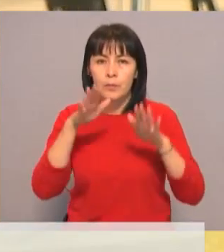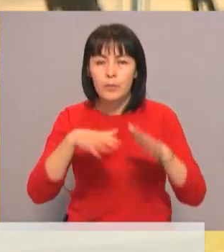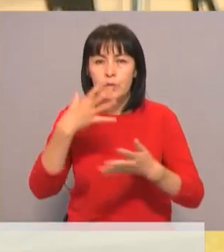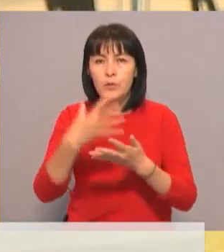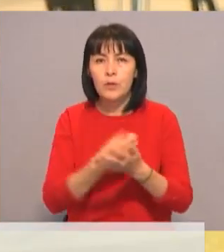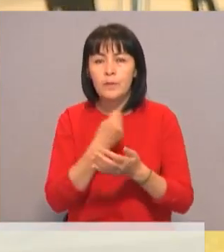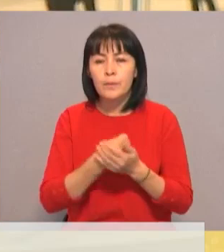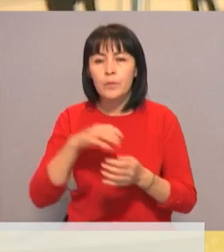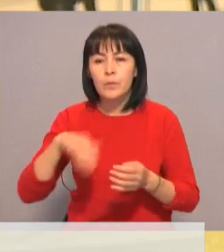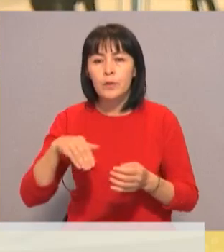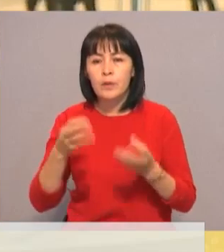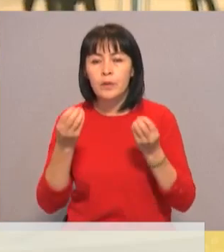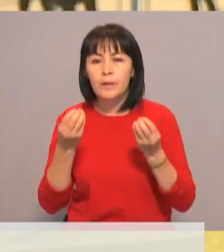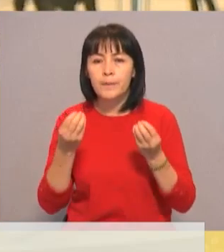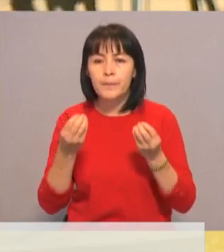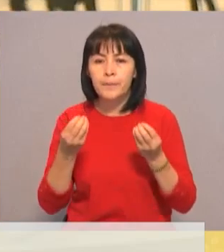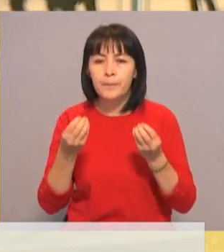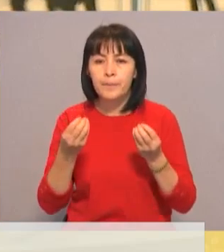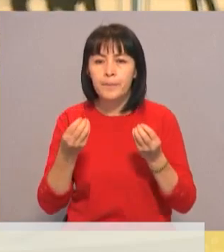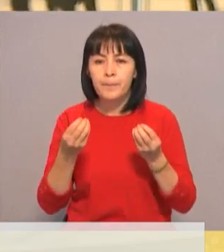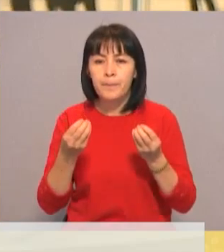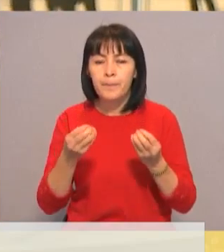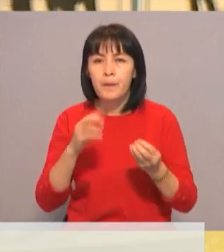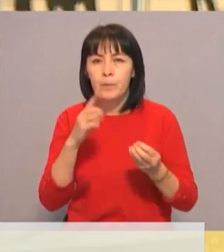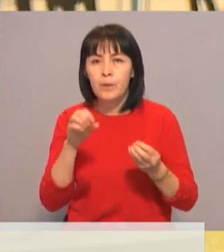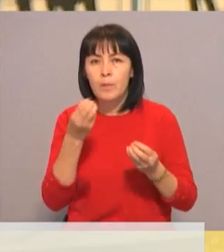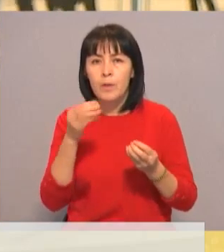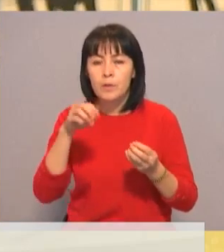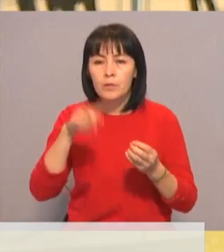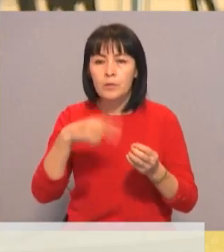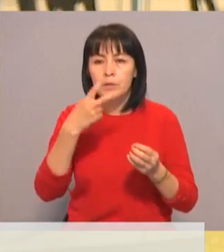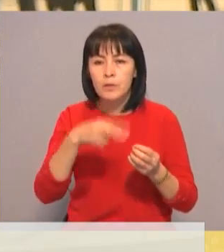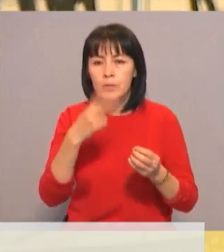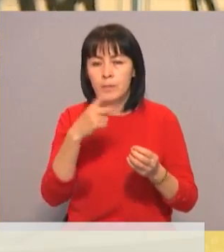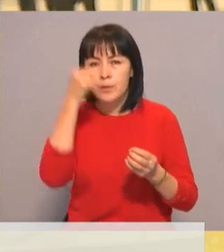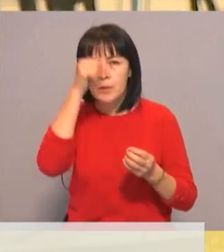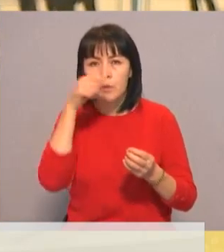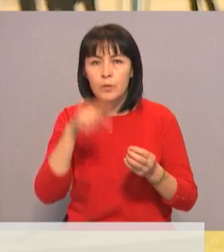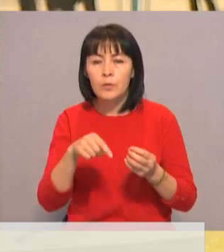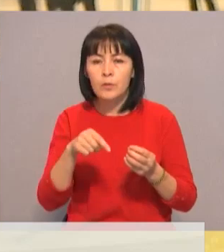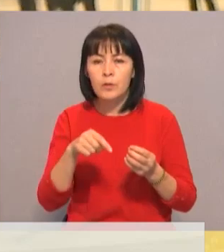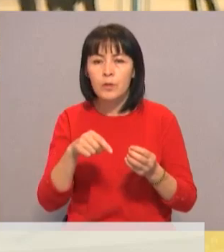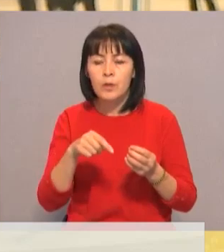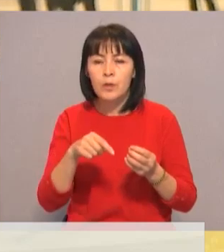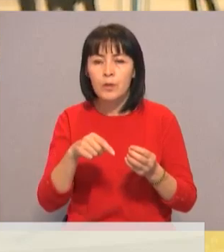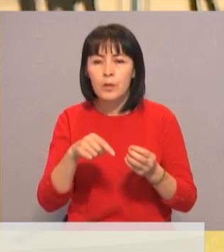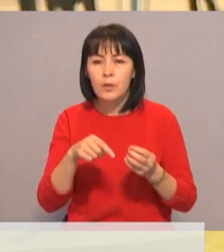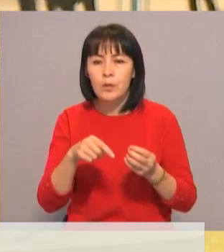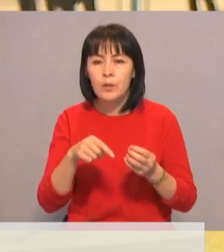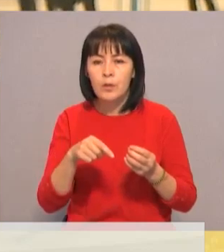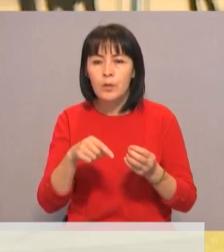алғам. Одан кейін барып Будапештте өтті, осы 21-де. Одан алдыңғысы